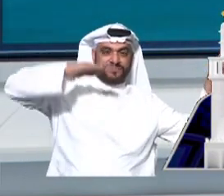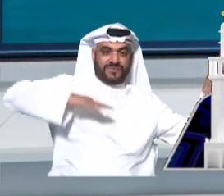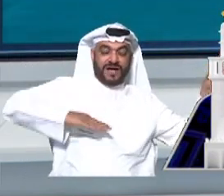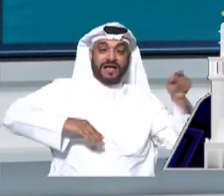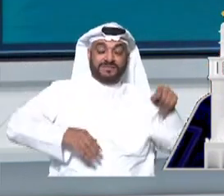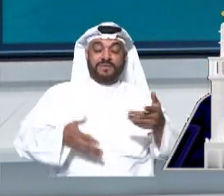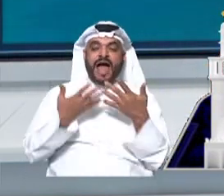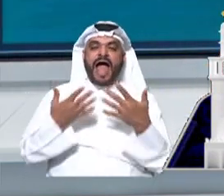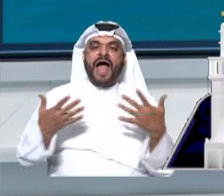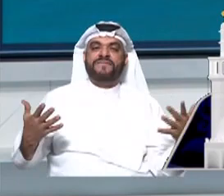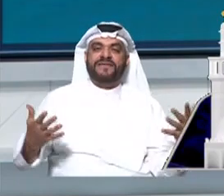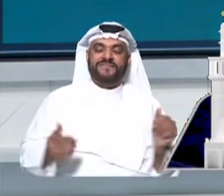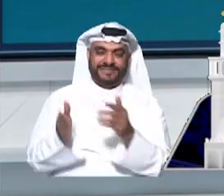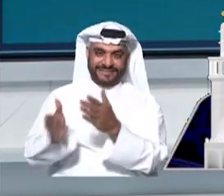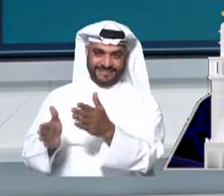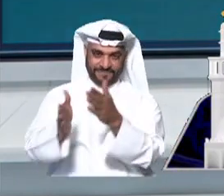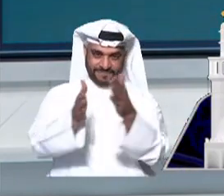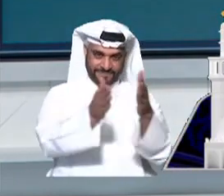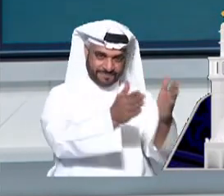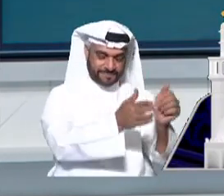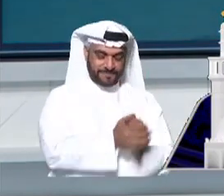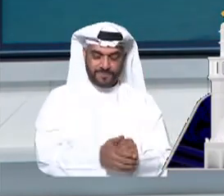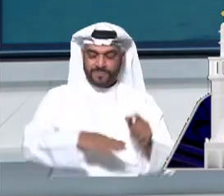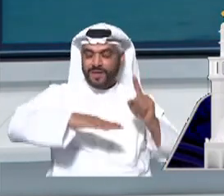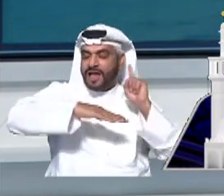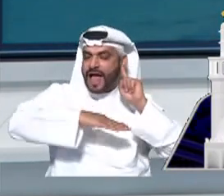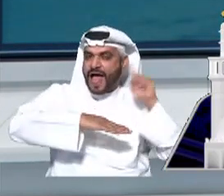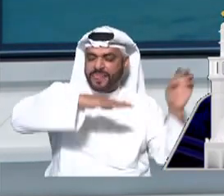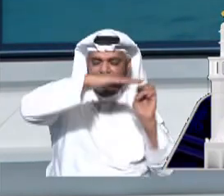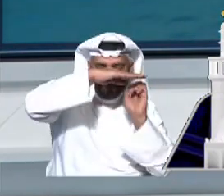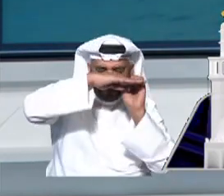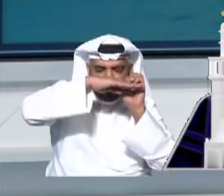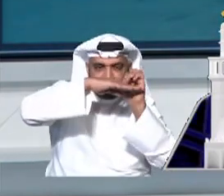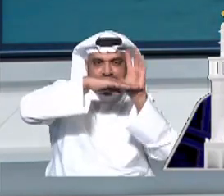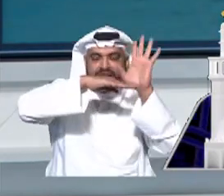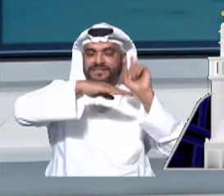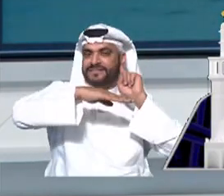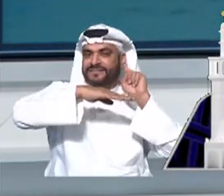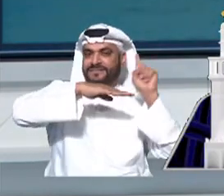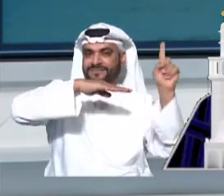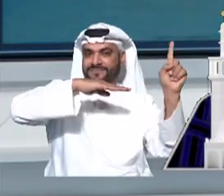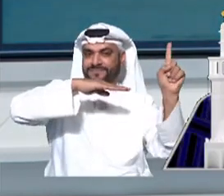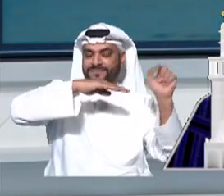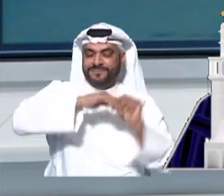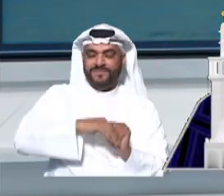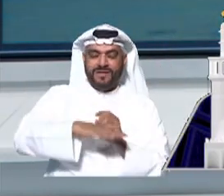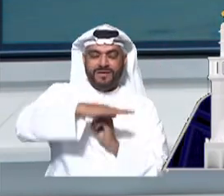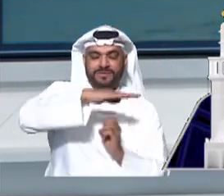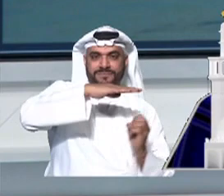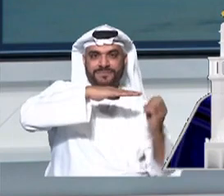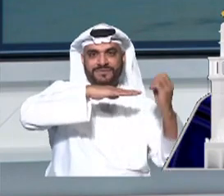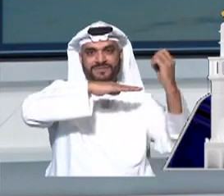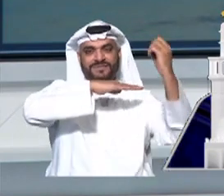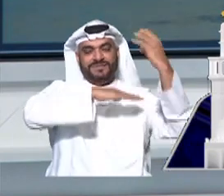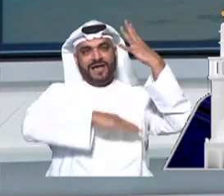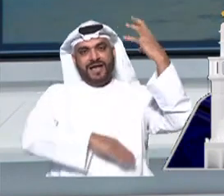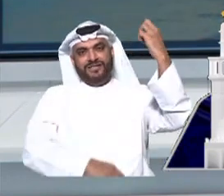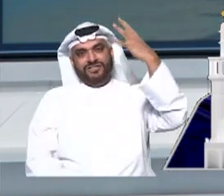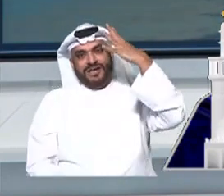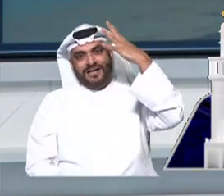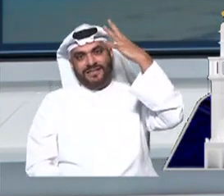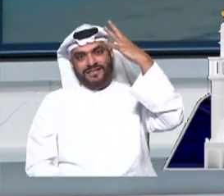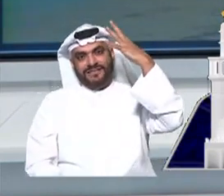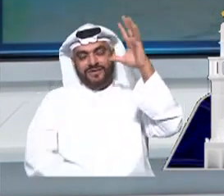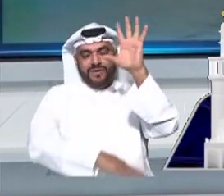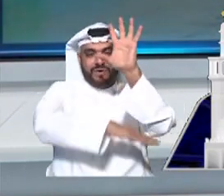في فترات الفساد. أذان الفجر حسب التوقيت المحلي لمدينة الكويت الساعة 3:21، موعد شروق الشمس